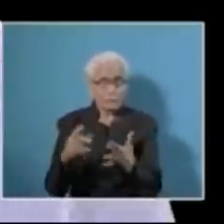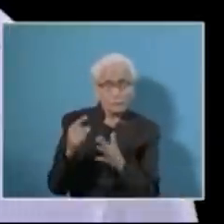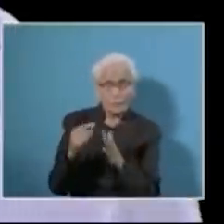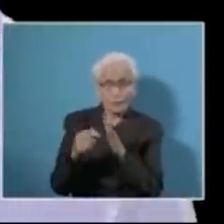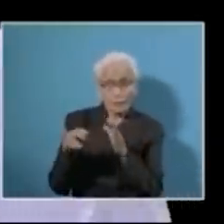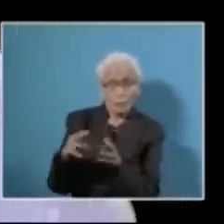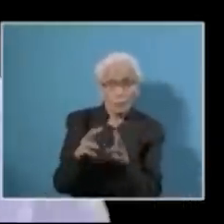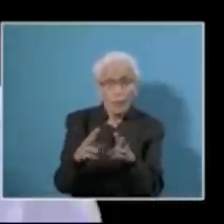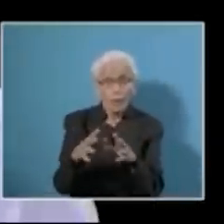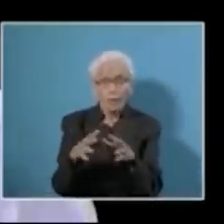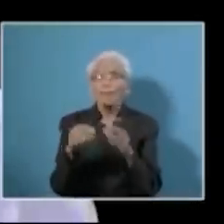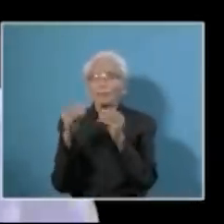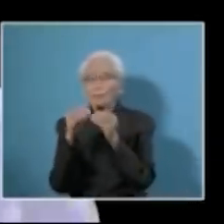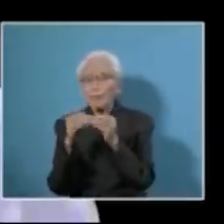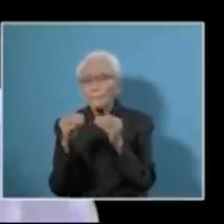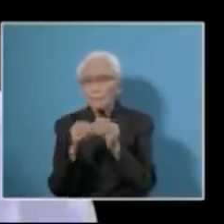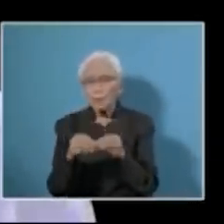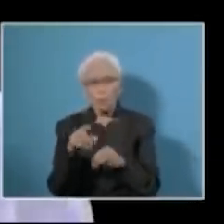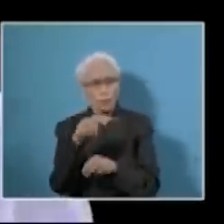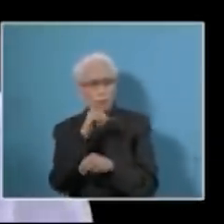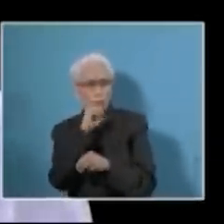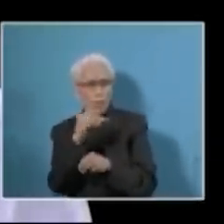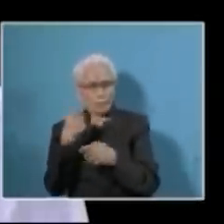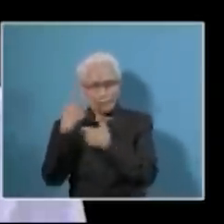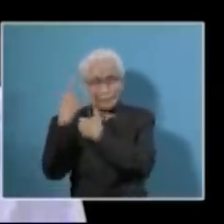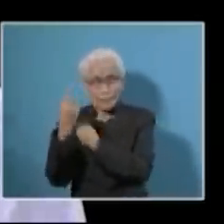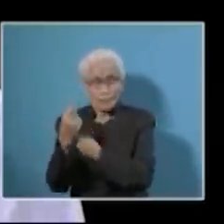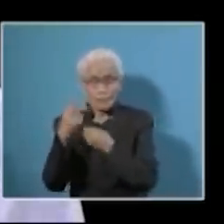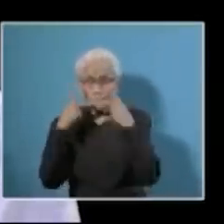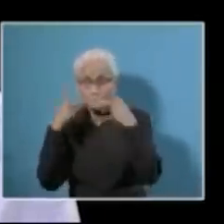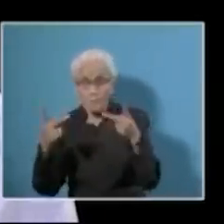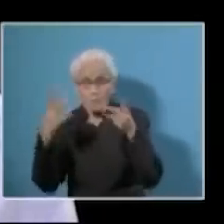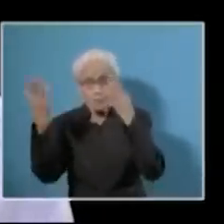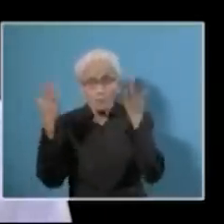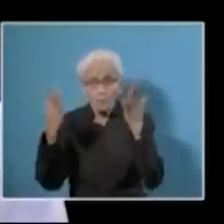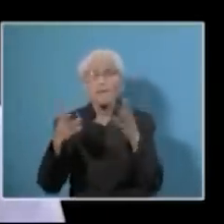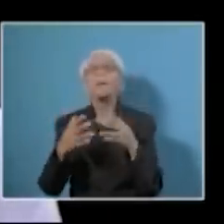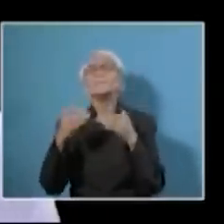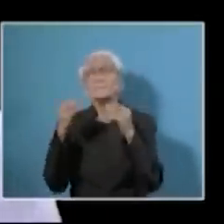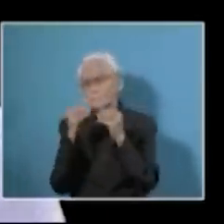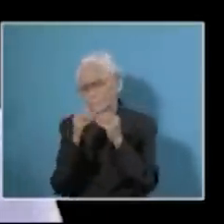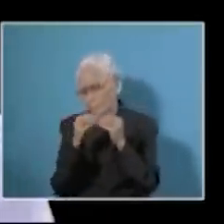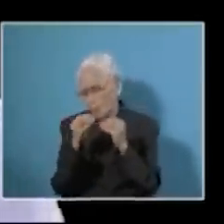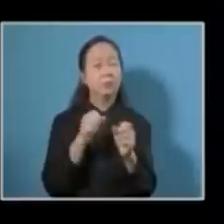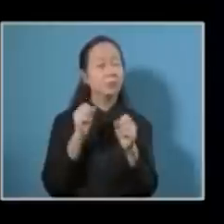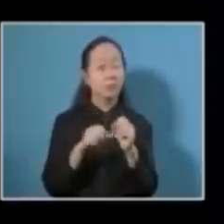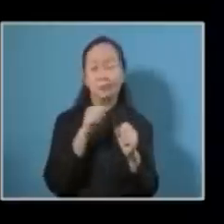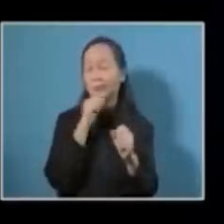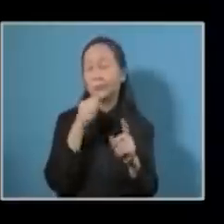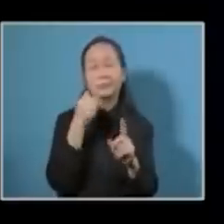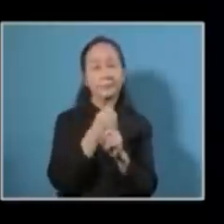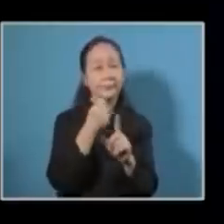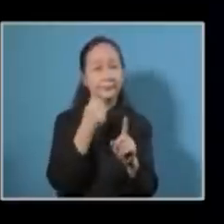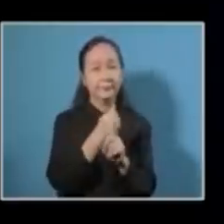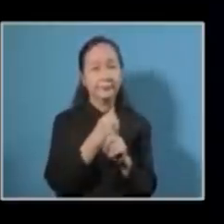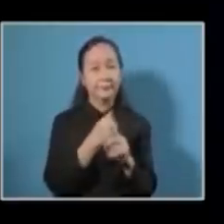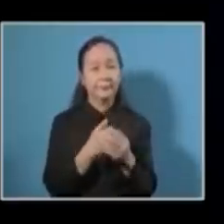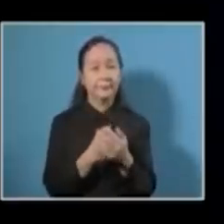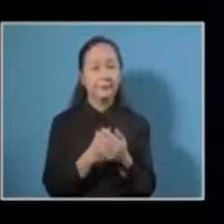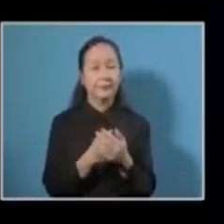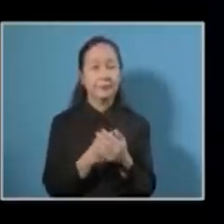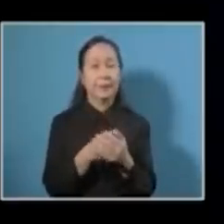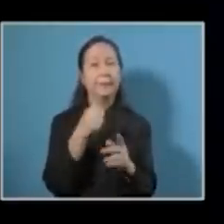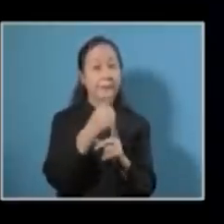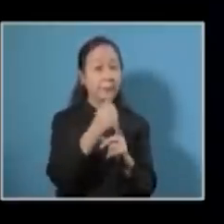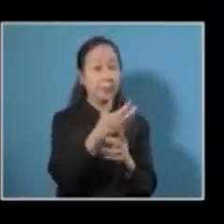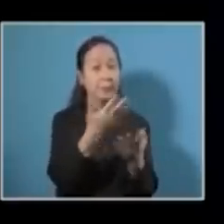more we mistrust in our public service, the more there will be occasions for corruption. Ang sisihin natin ay yung mga